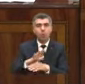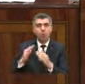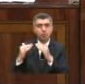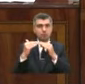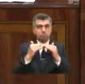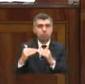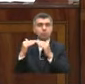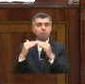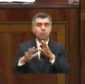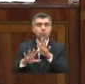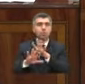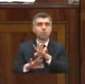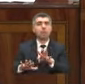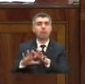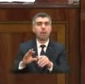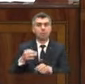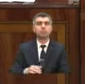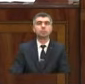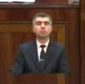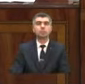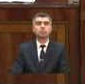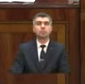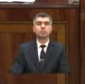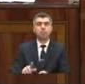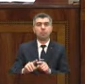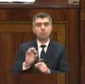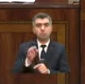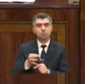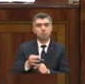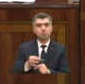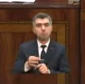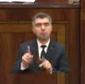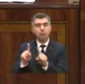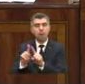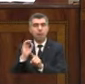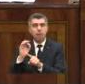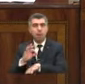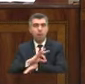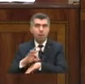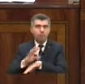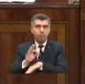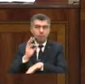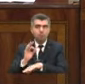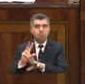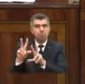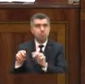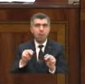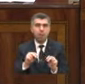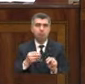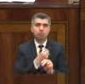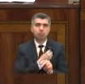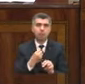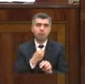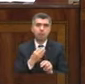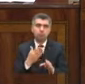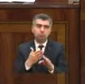اجتماعيا ويؤدي إلى تحسين الطبقات الوسطى وتوسيع شرائحها، وذلك من